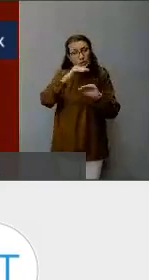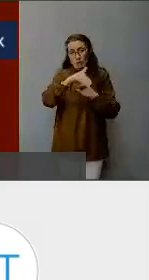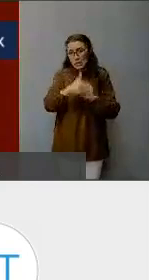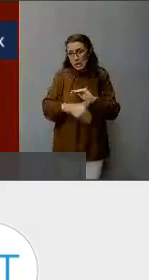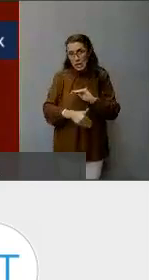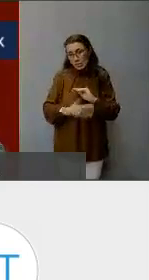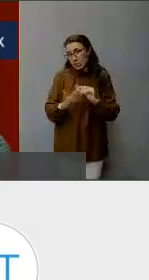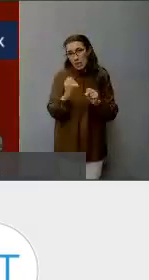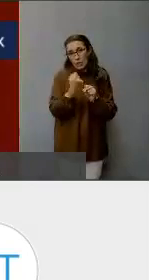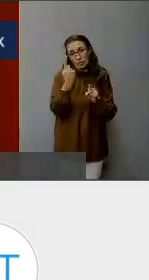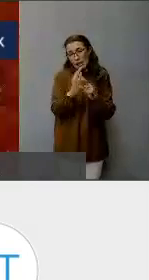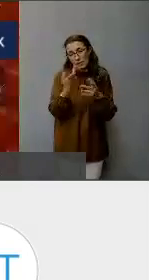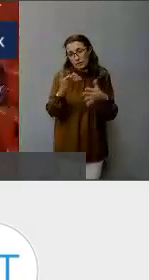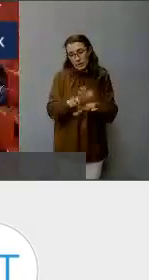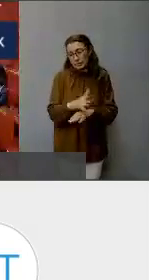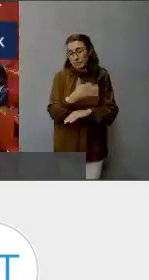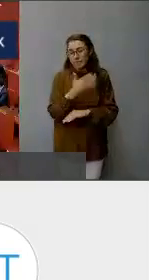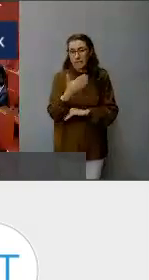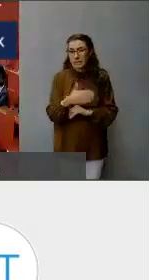grazie